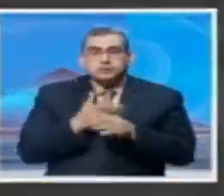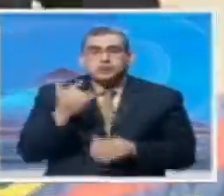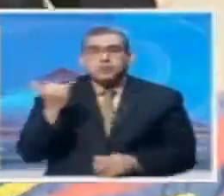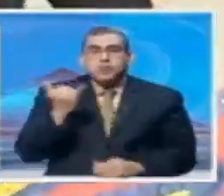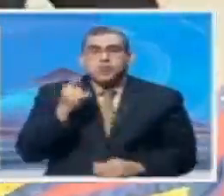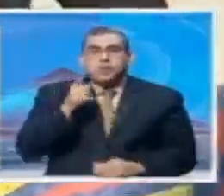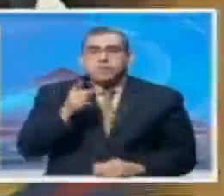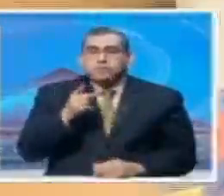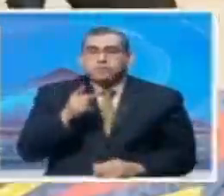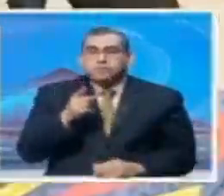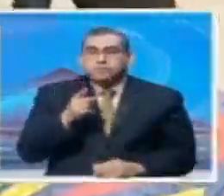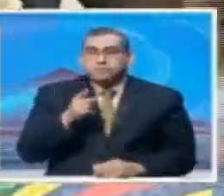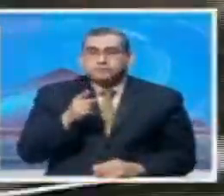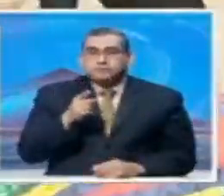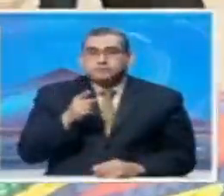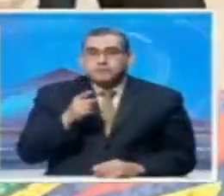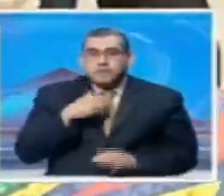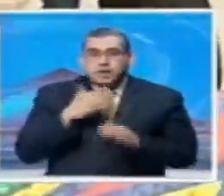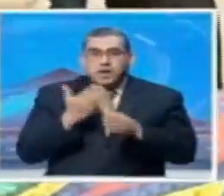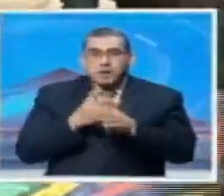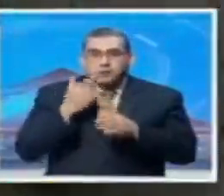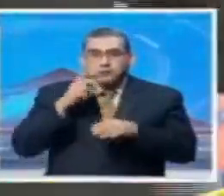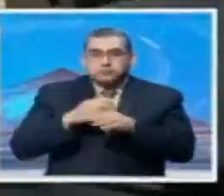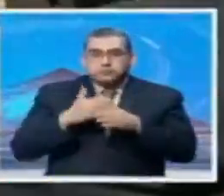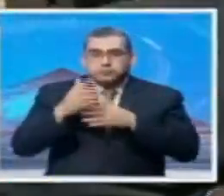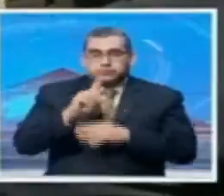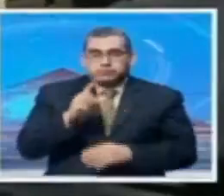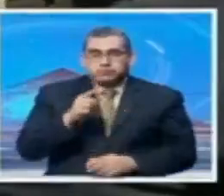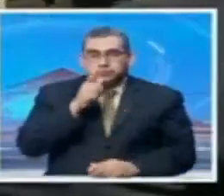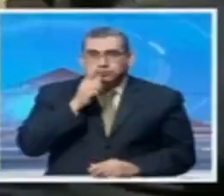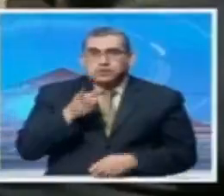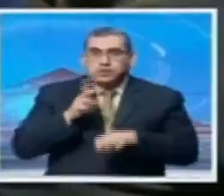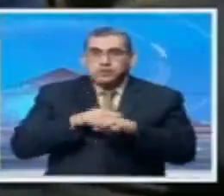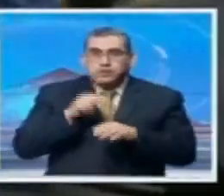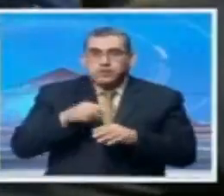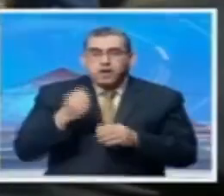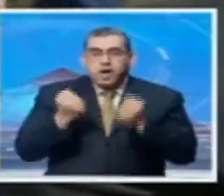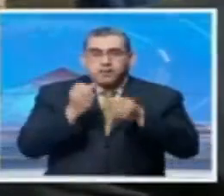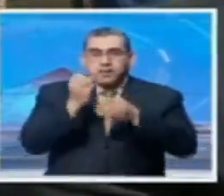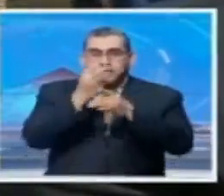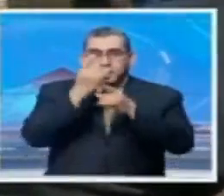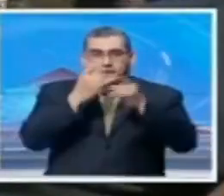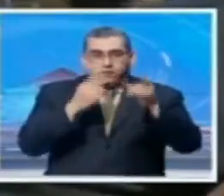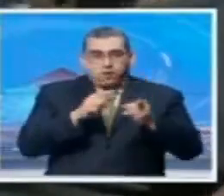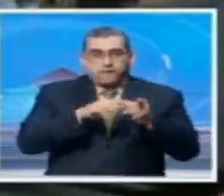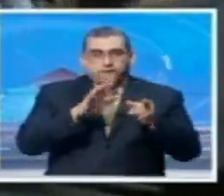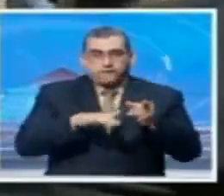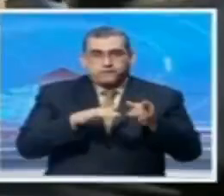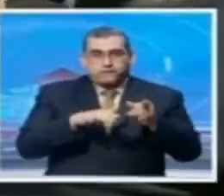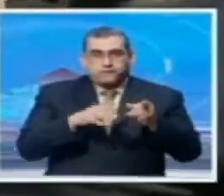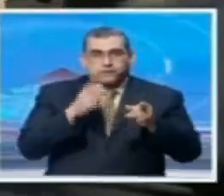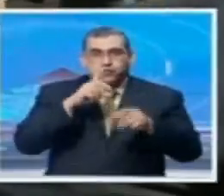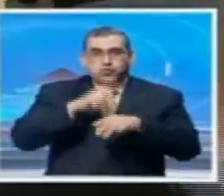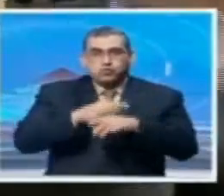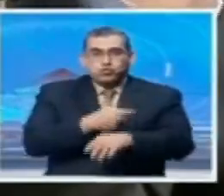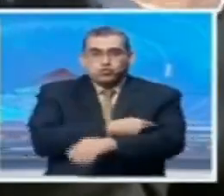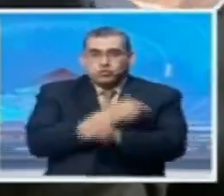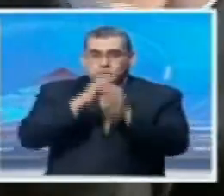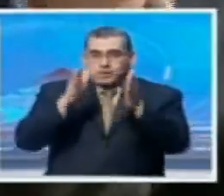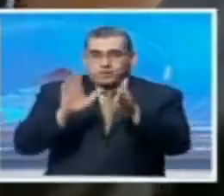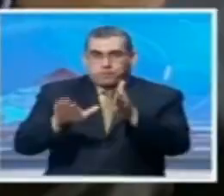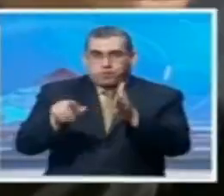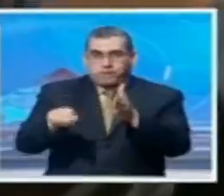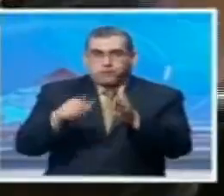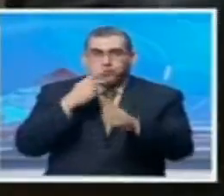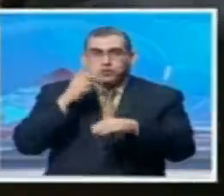احنا أغلقنا الكافيتريات، كذلك في عربات إسعاف ووحدة طبية بجوار البوابة،